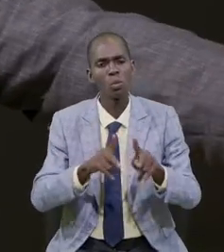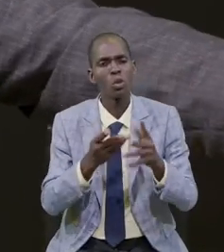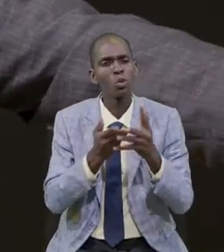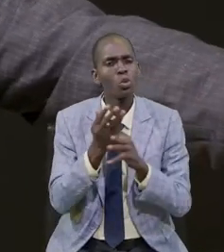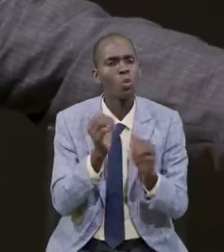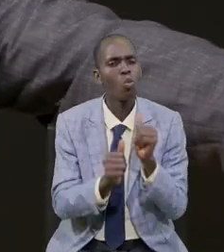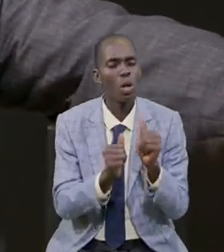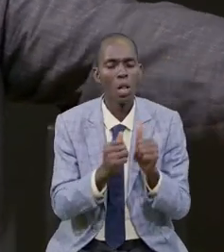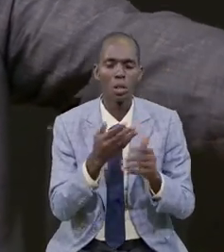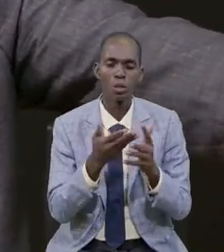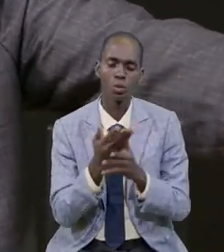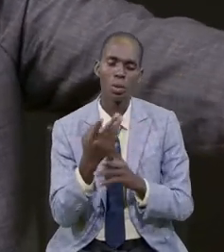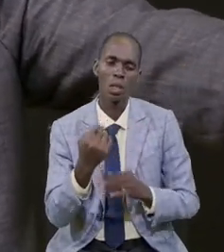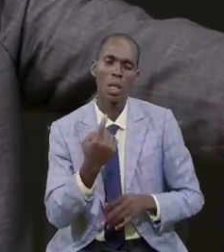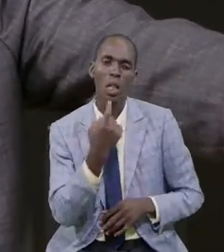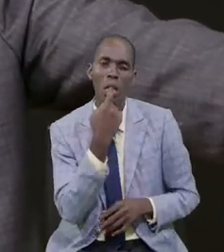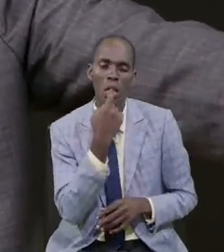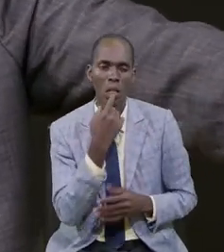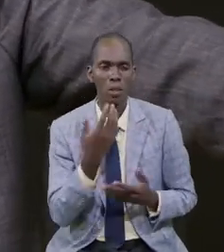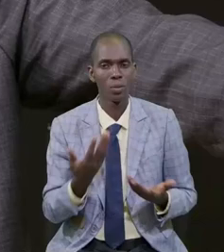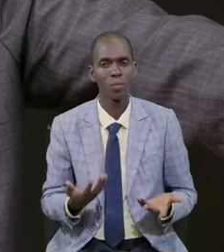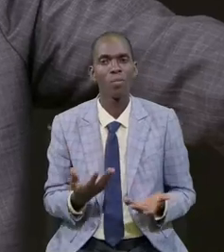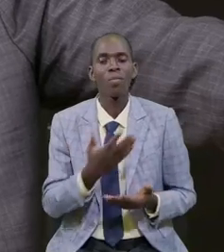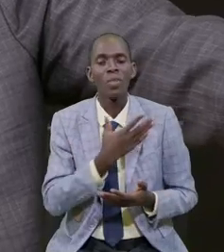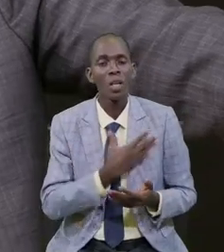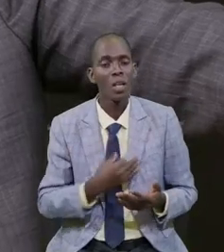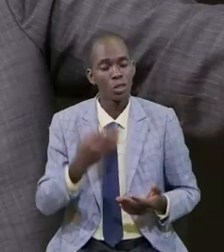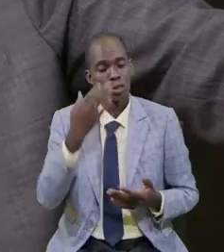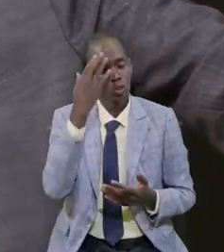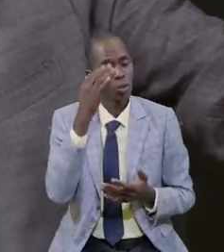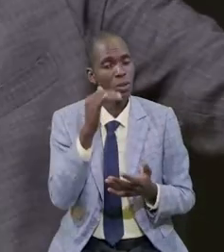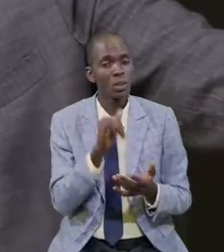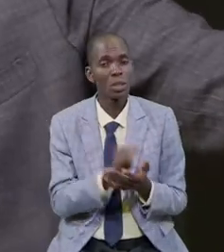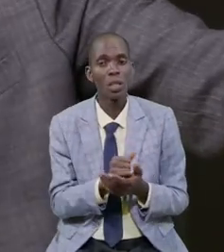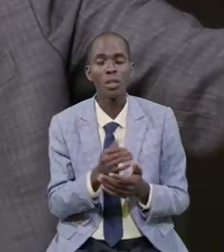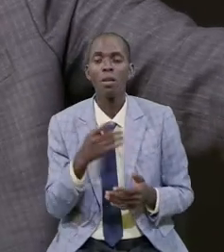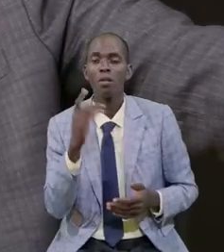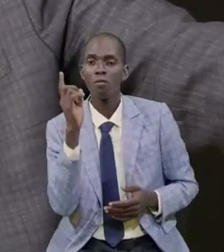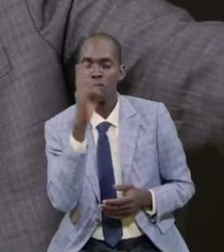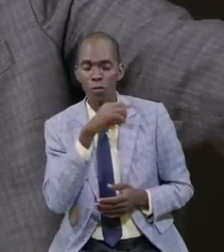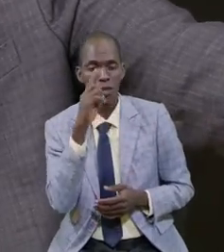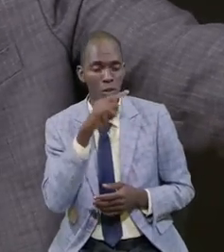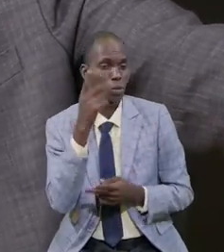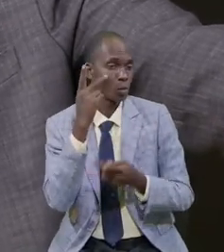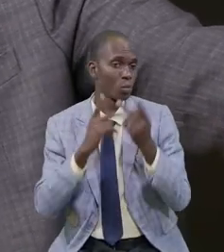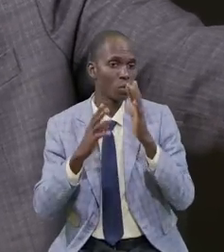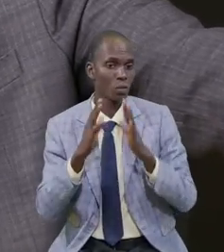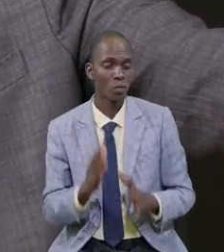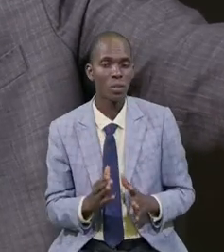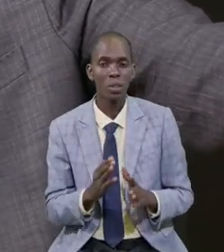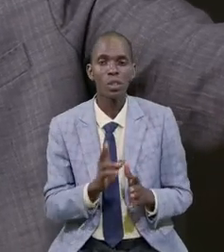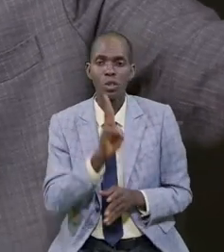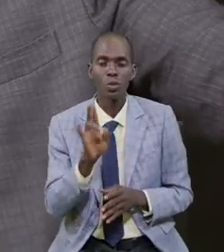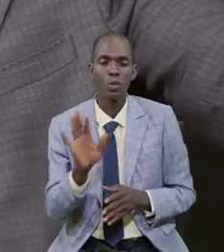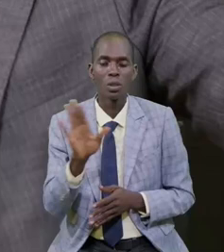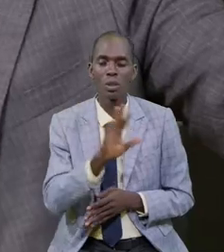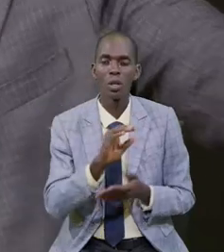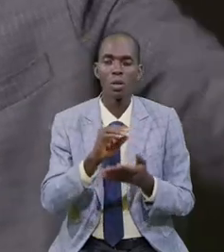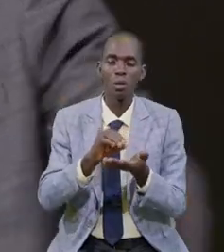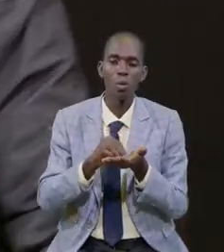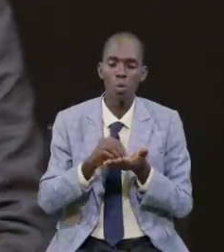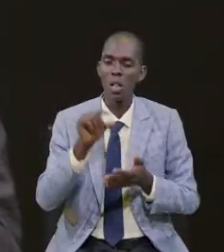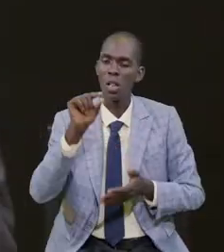qui rend un prophète un renard. Et ces petits renards, ce qu'ils disaient de leur